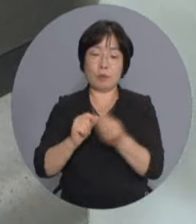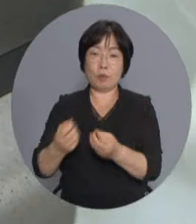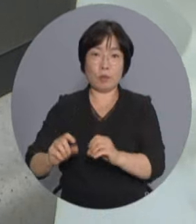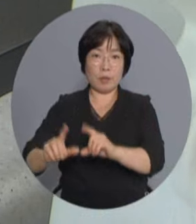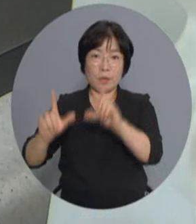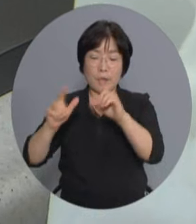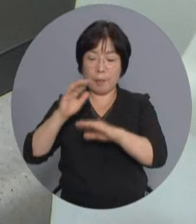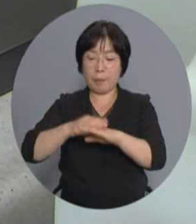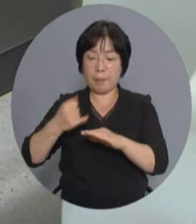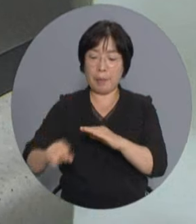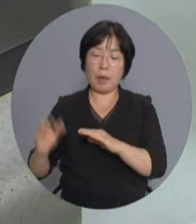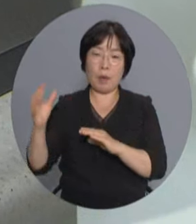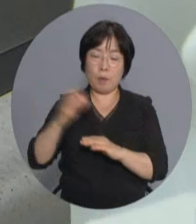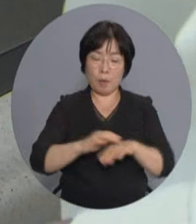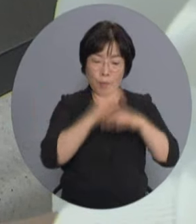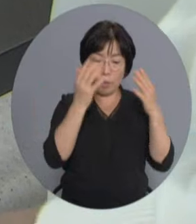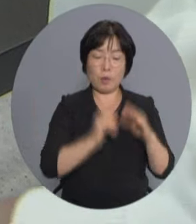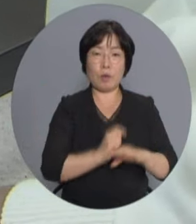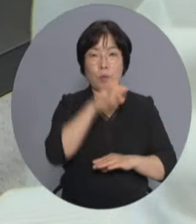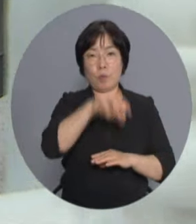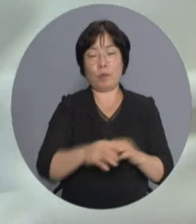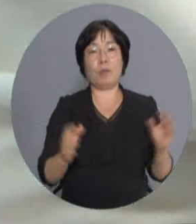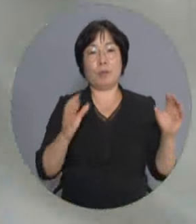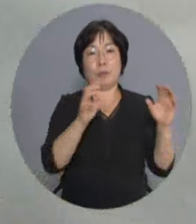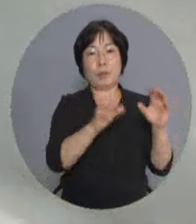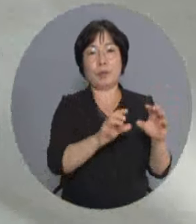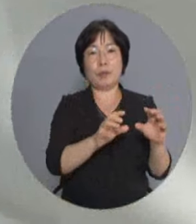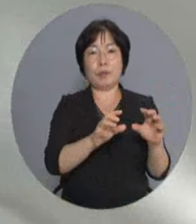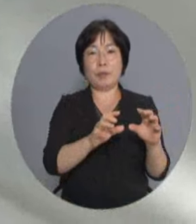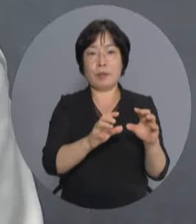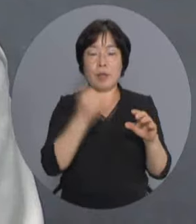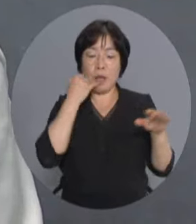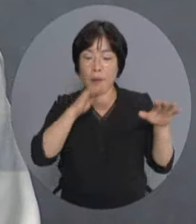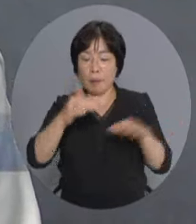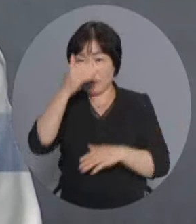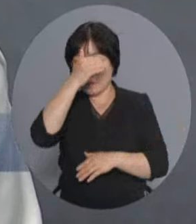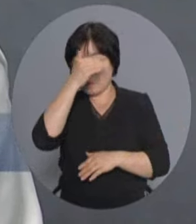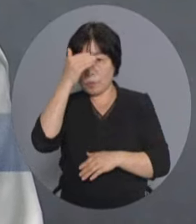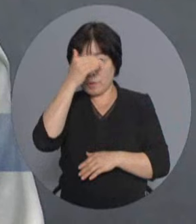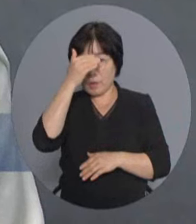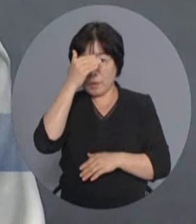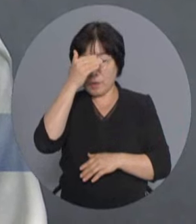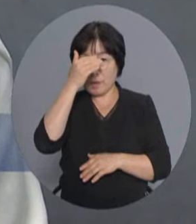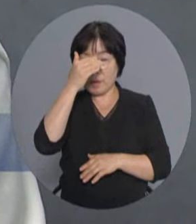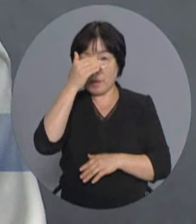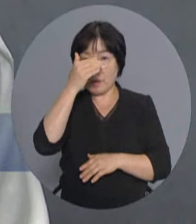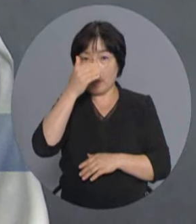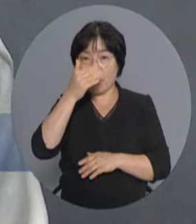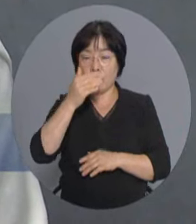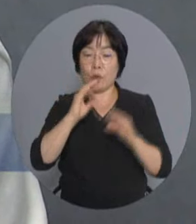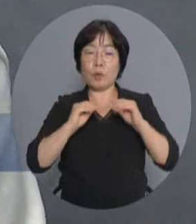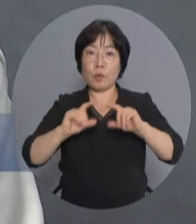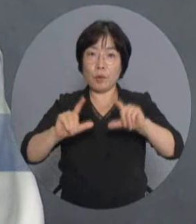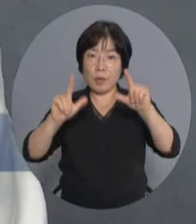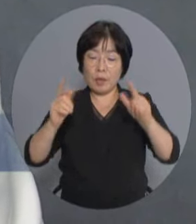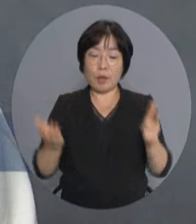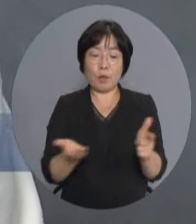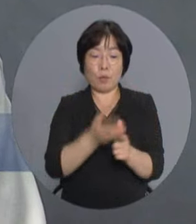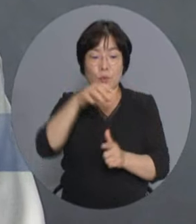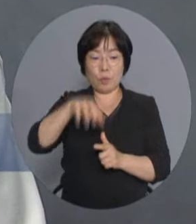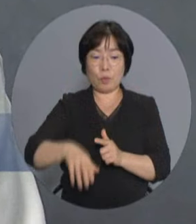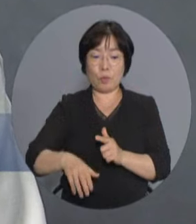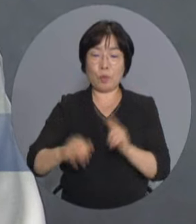추석에는 손주까지 온 가족이 고흥에 모였습니다. 바닷가도 이제 한 번씩 돌고 또 토요일 날 같은데 저기